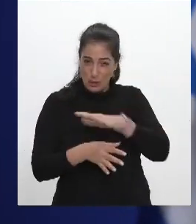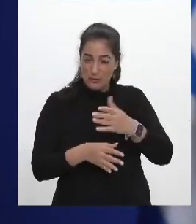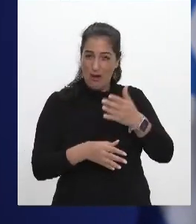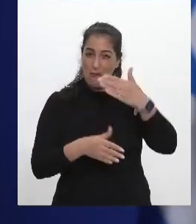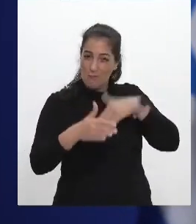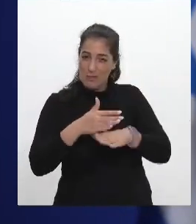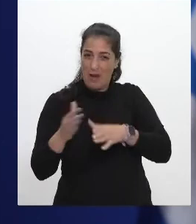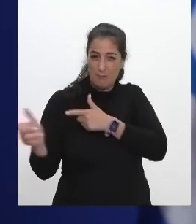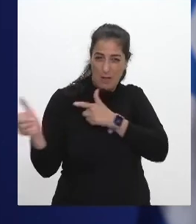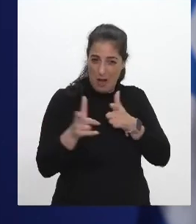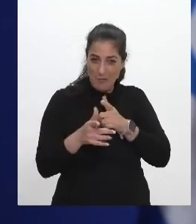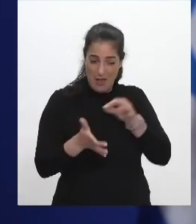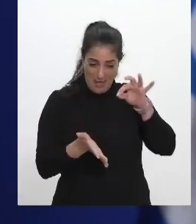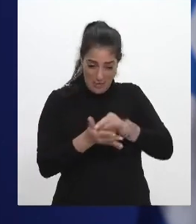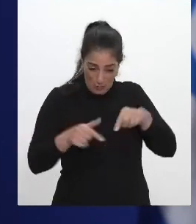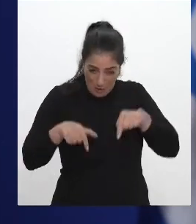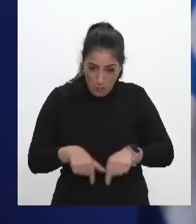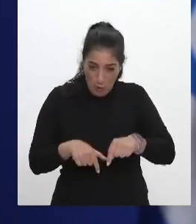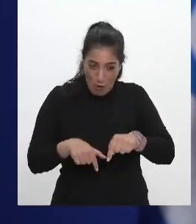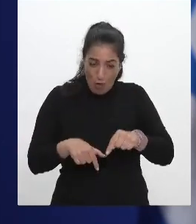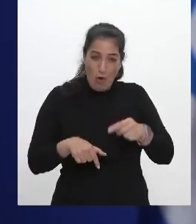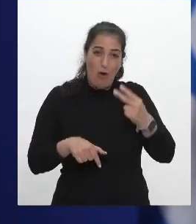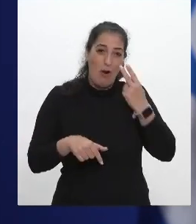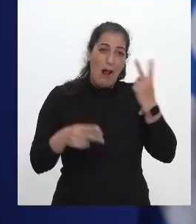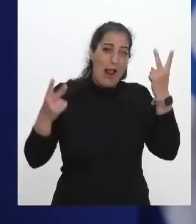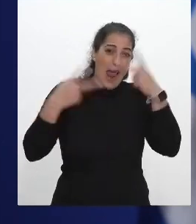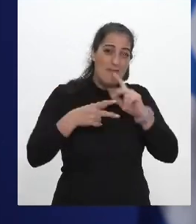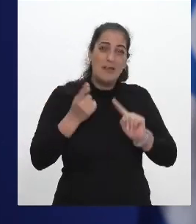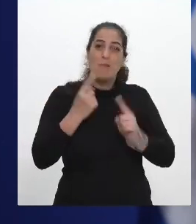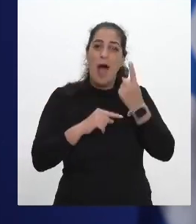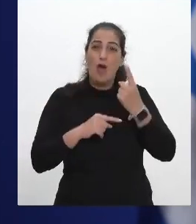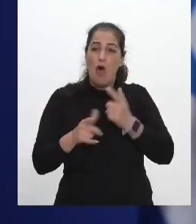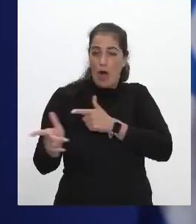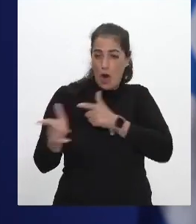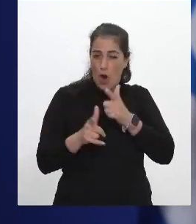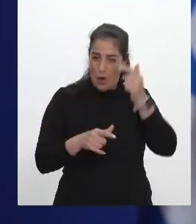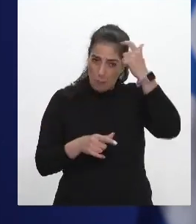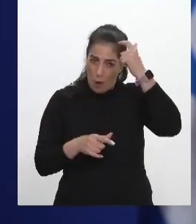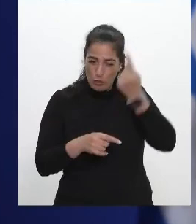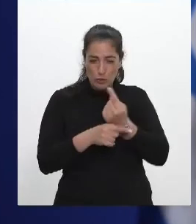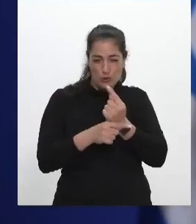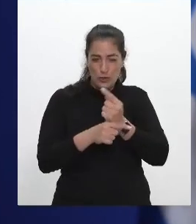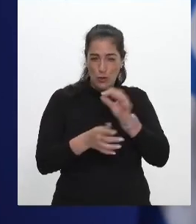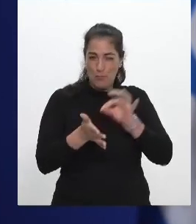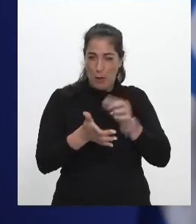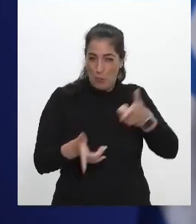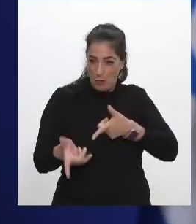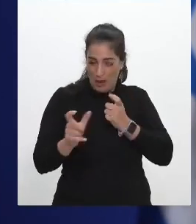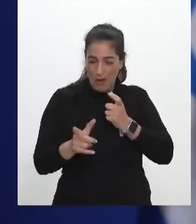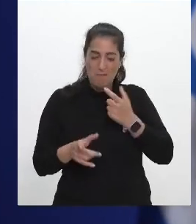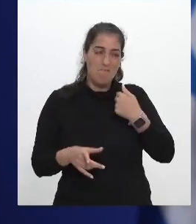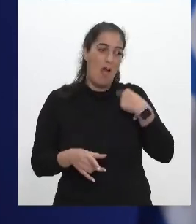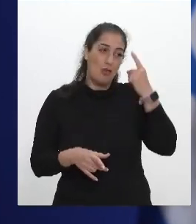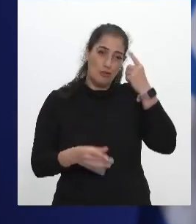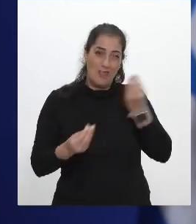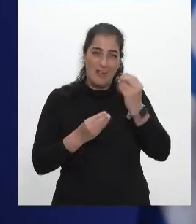מהנקודה הזאתי להבין מה עובר ללוחם בראש בשניות שהוא ביצע את הירי הזה אני חושב שהדבר הראשון